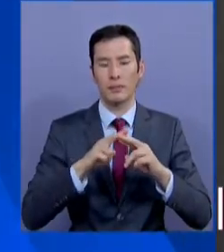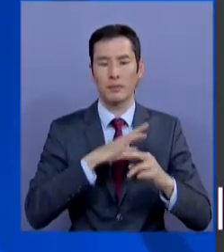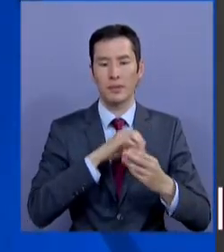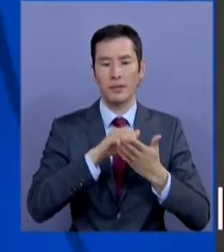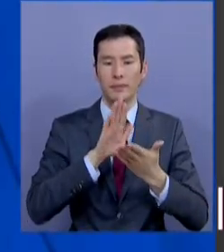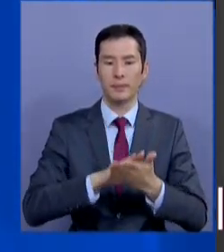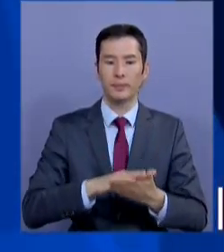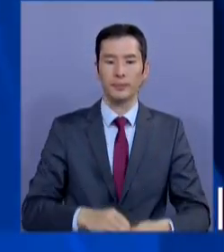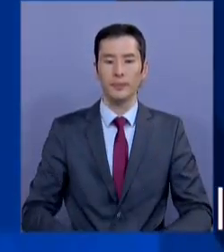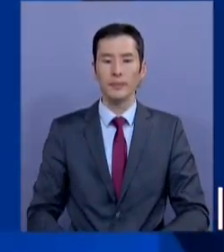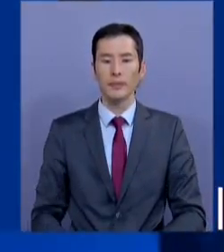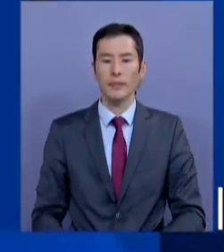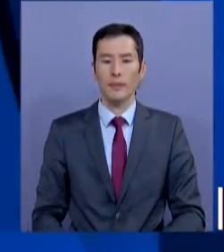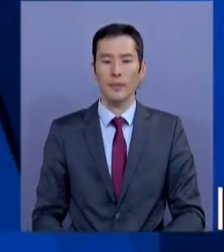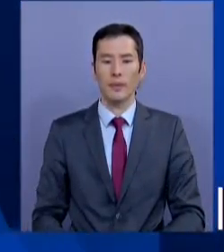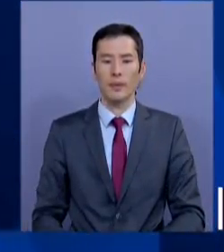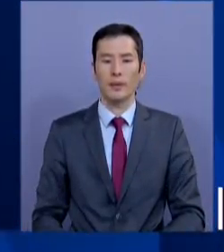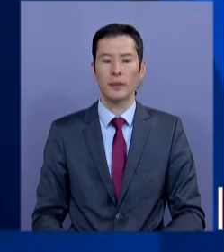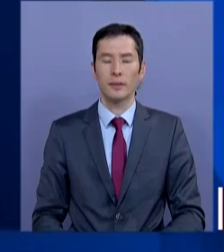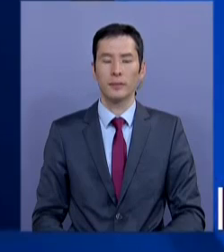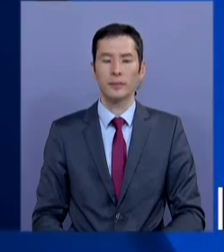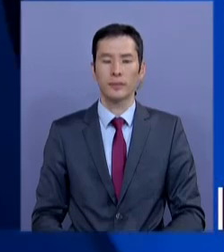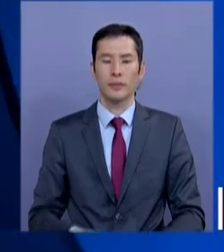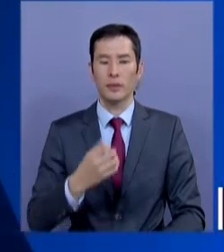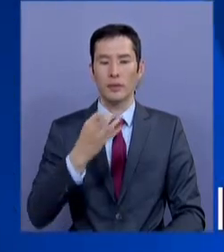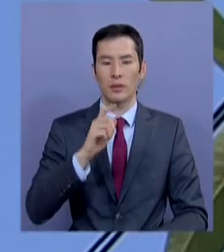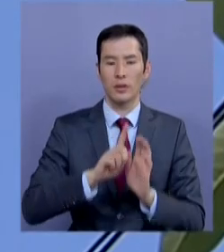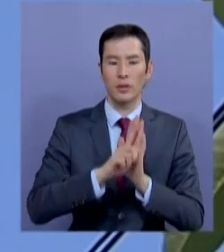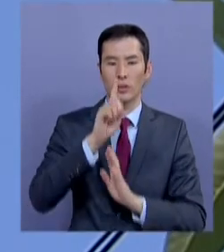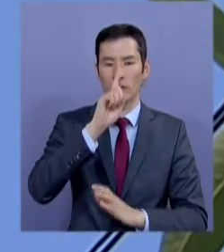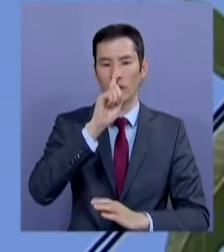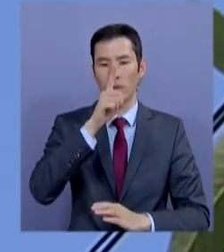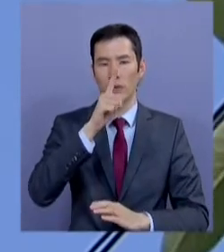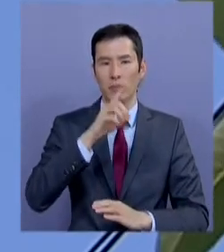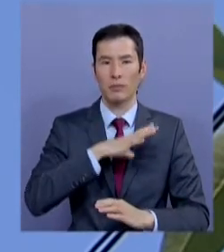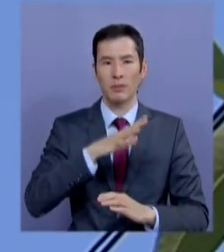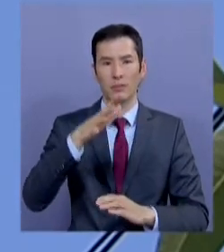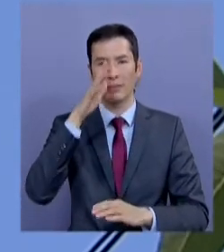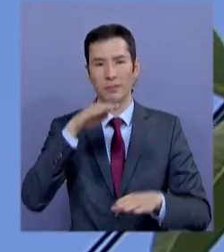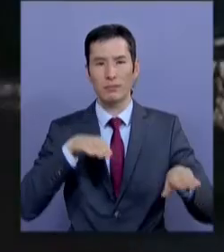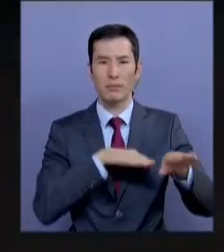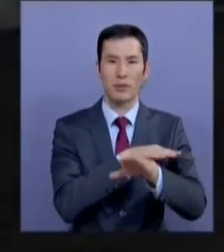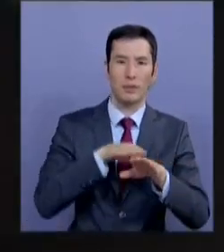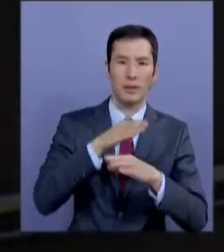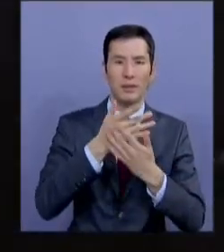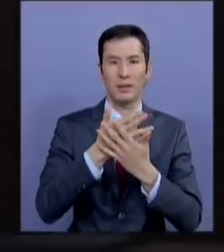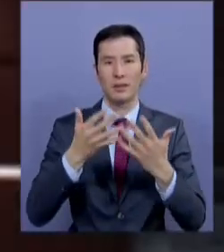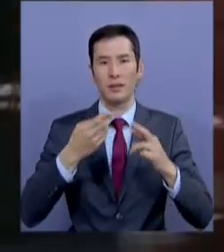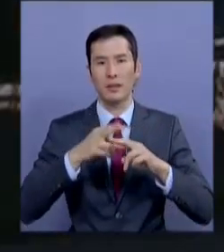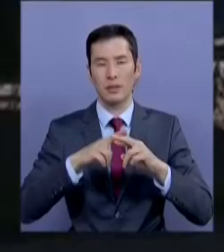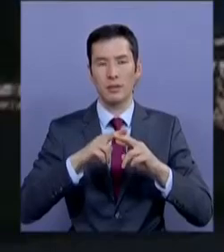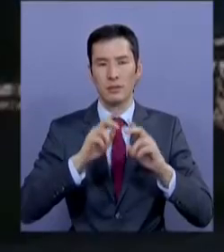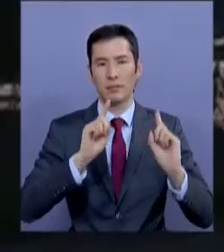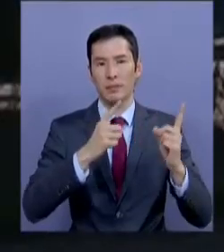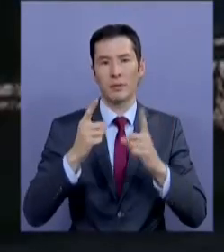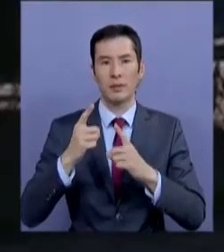оқиғалардың ақ-қарасын ажырату кезінде де дәл осы камералар пайдасын тигізіп келеді. Жыл басынан бері 5998 заң бұзушылықты ауладағы автоматты сақшылар